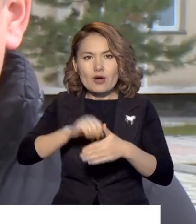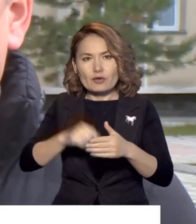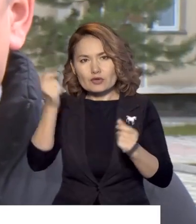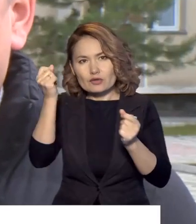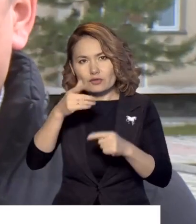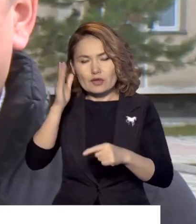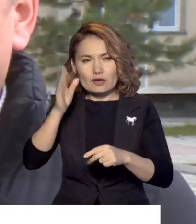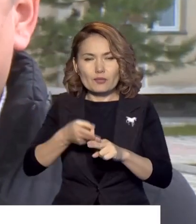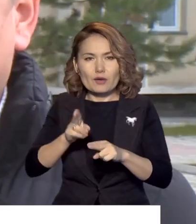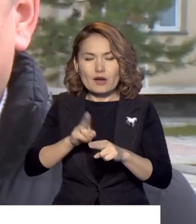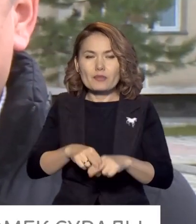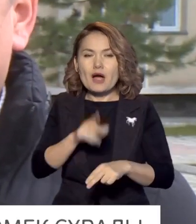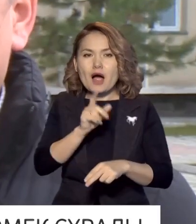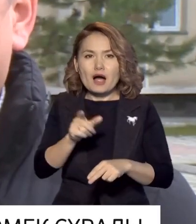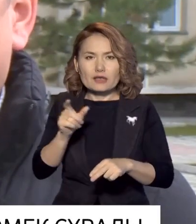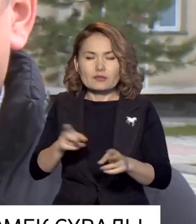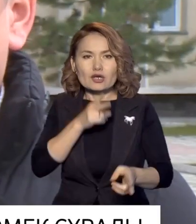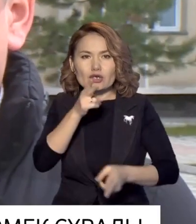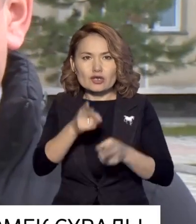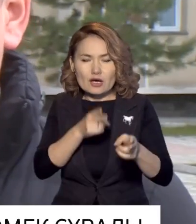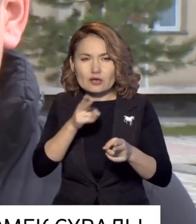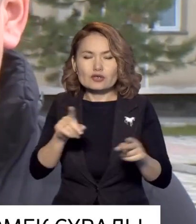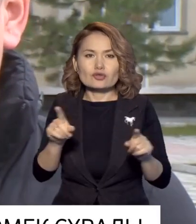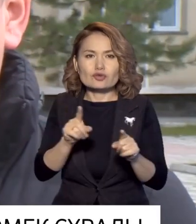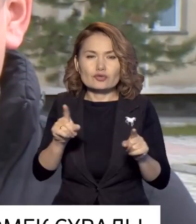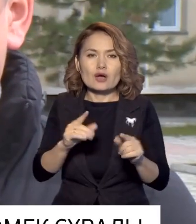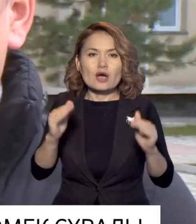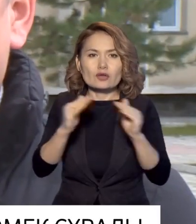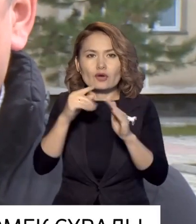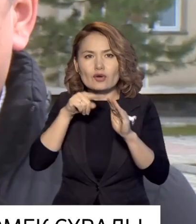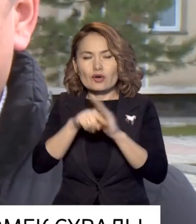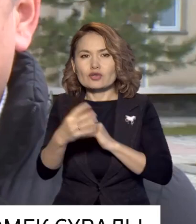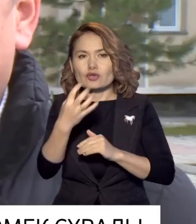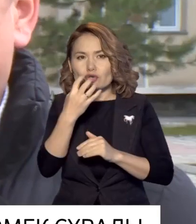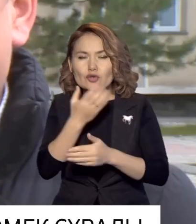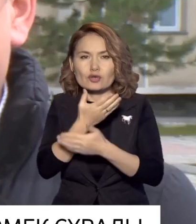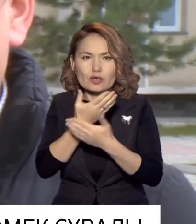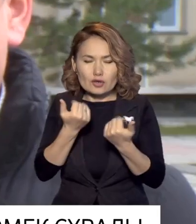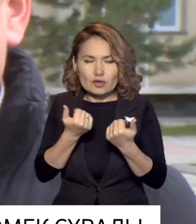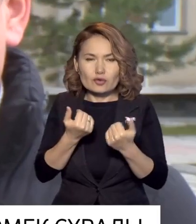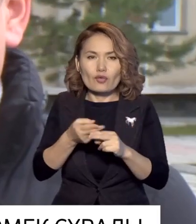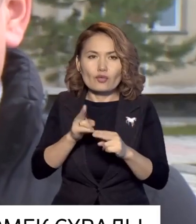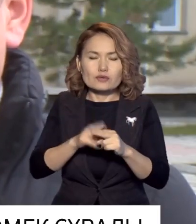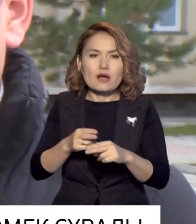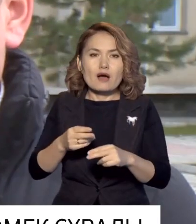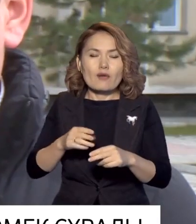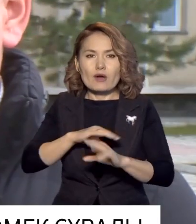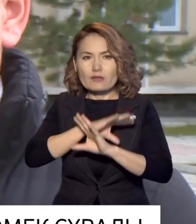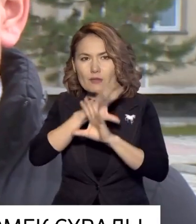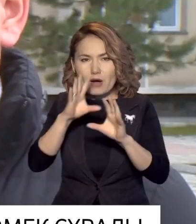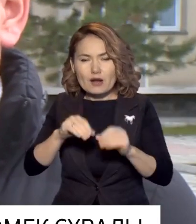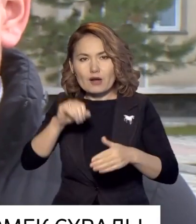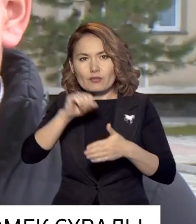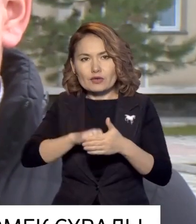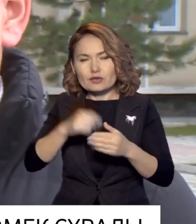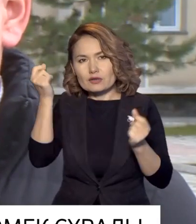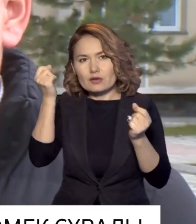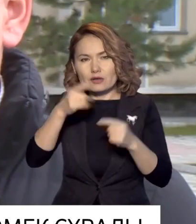қараймыз. Ол жерде жа тұрғындардың өздері айтып жатқандай, подача жақсы келіп тұр, обратка жоқ деп жатыр. Оның